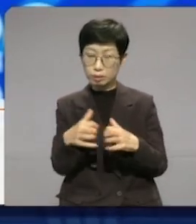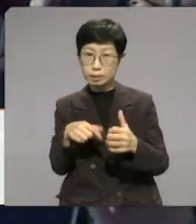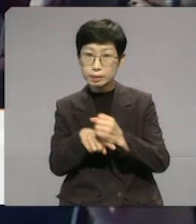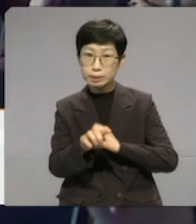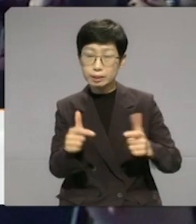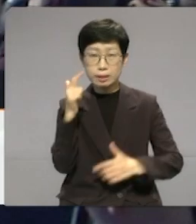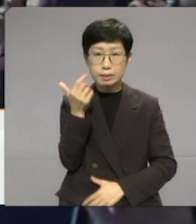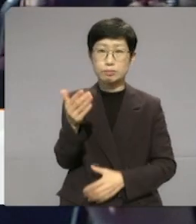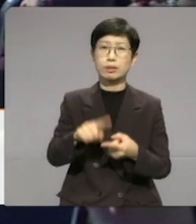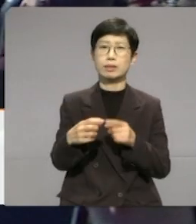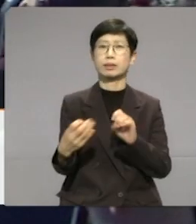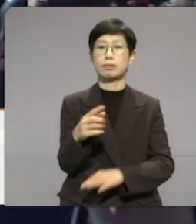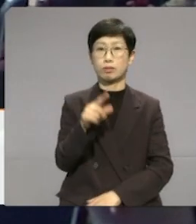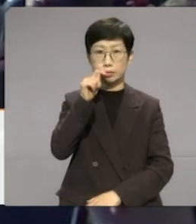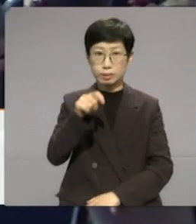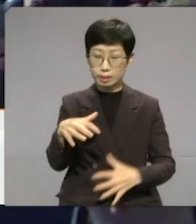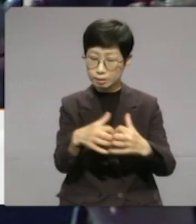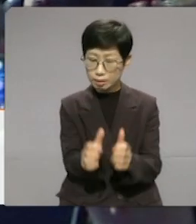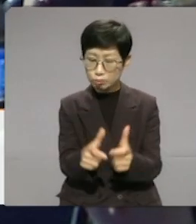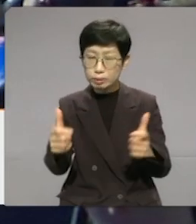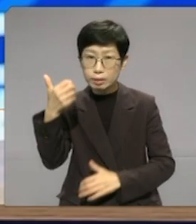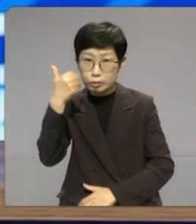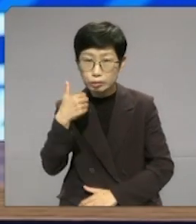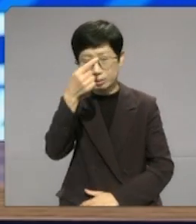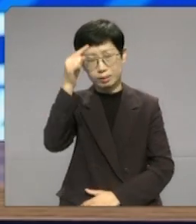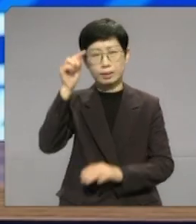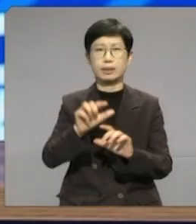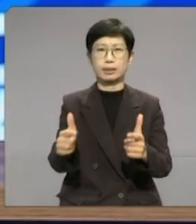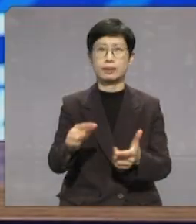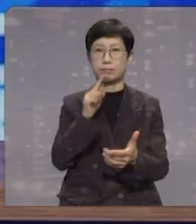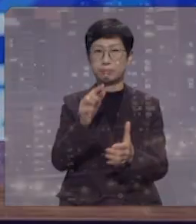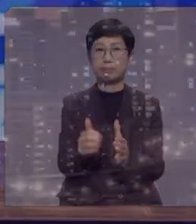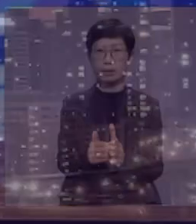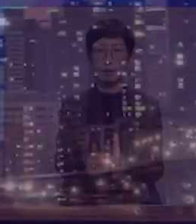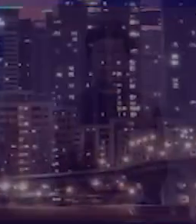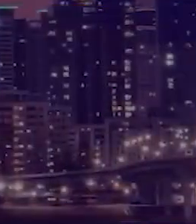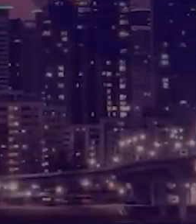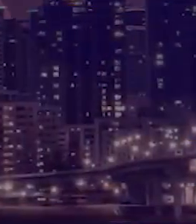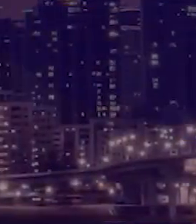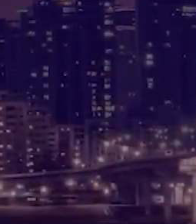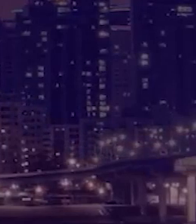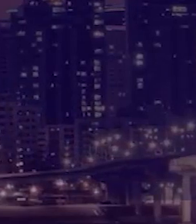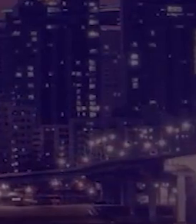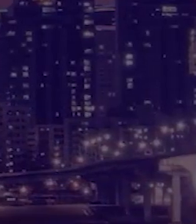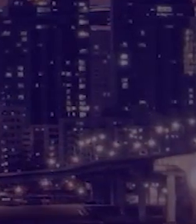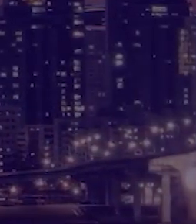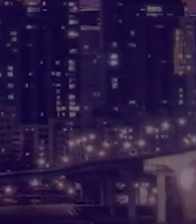아니냐는 물음에 우크라이나 상황을 확대한 것은 러시아가 아니라고 반박했습니다 n